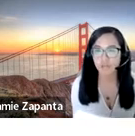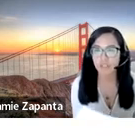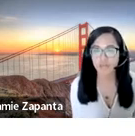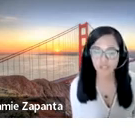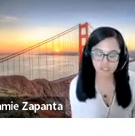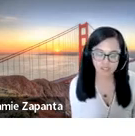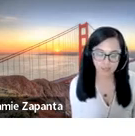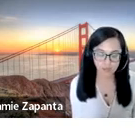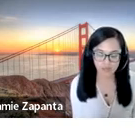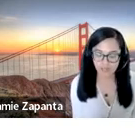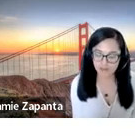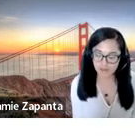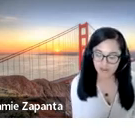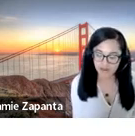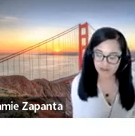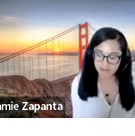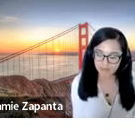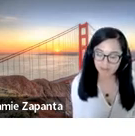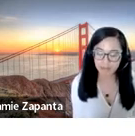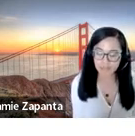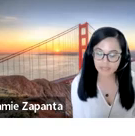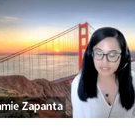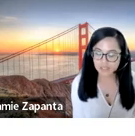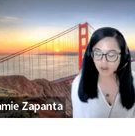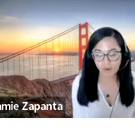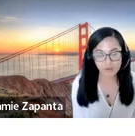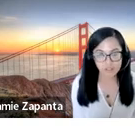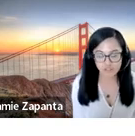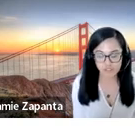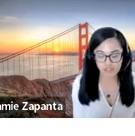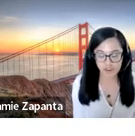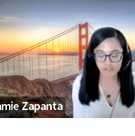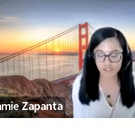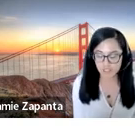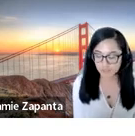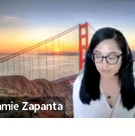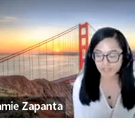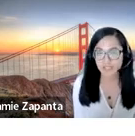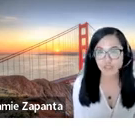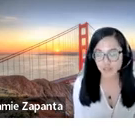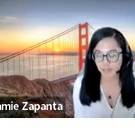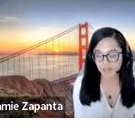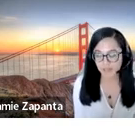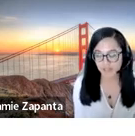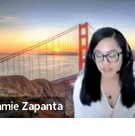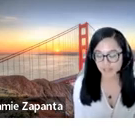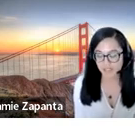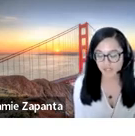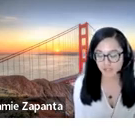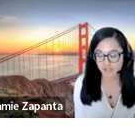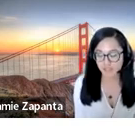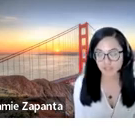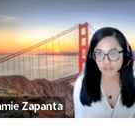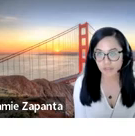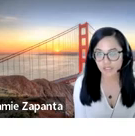TPP statewide. But because not all districts have a TPP, it is recommended that